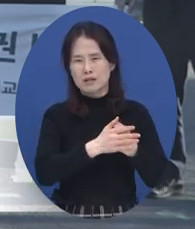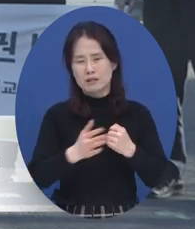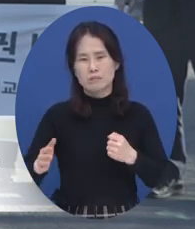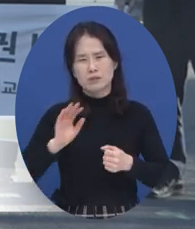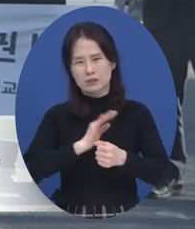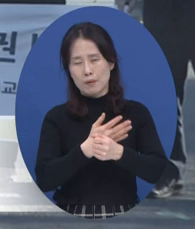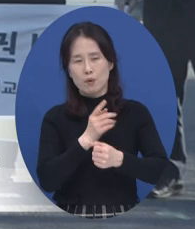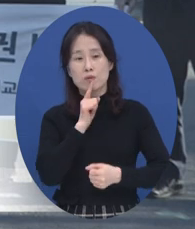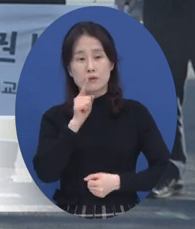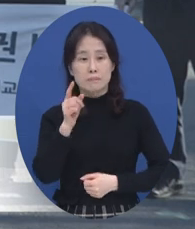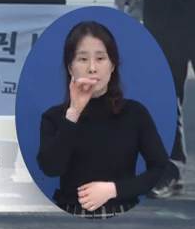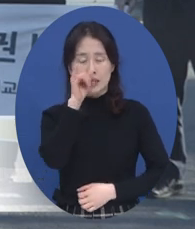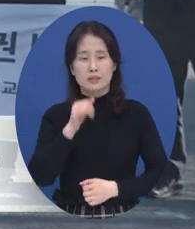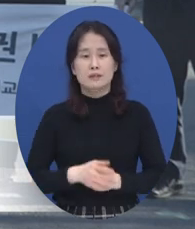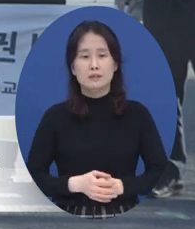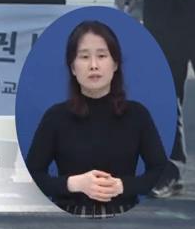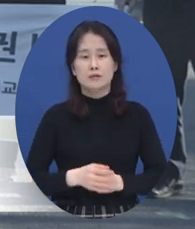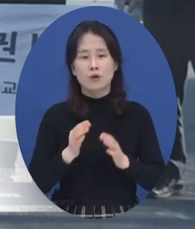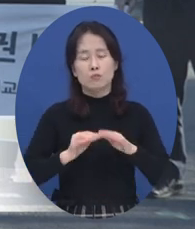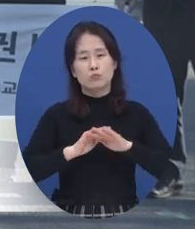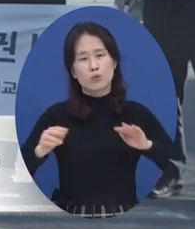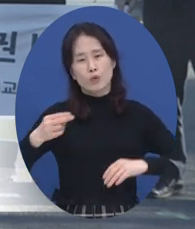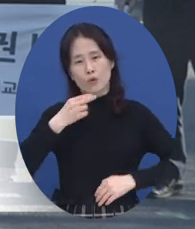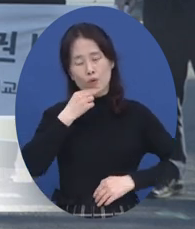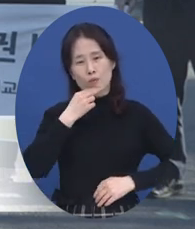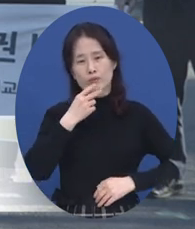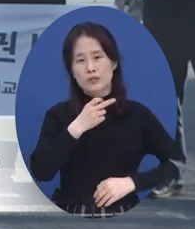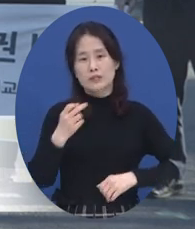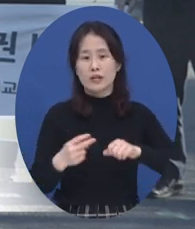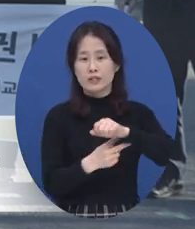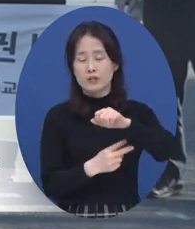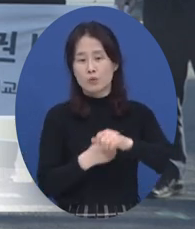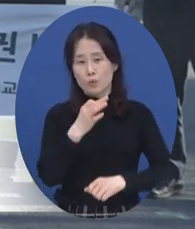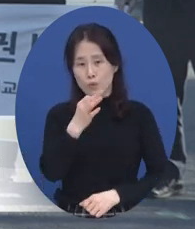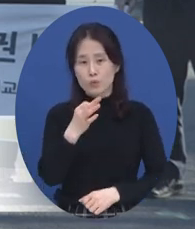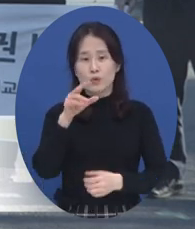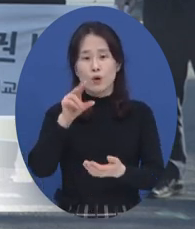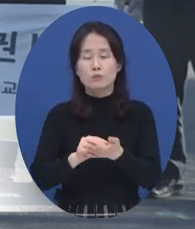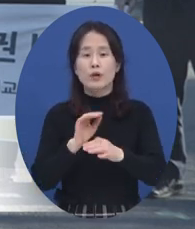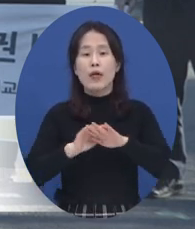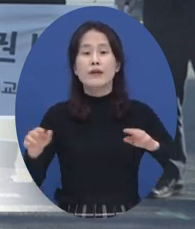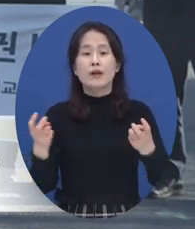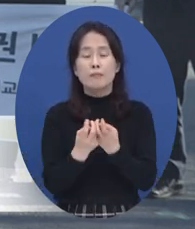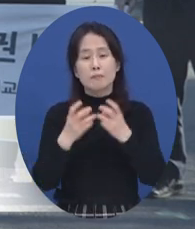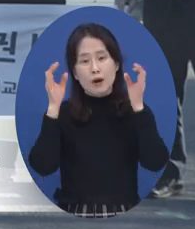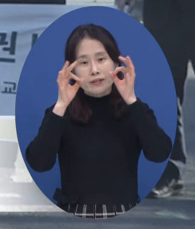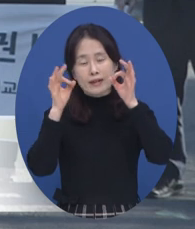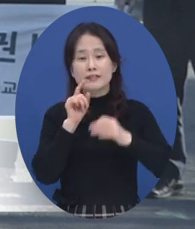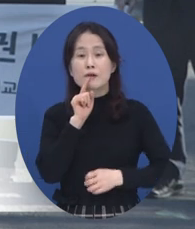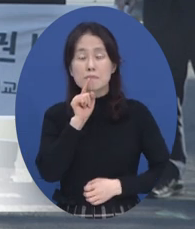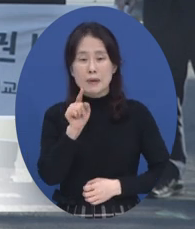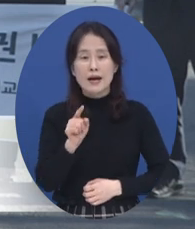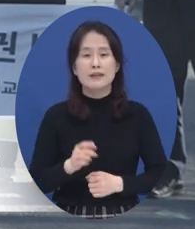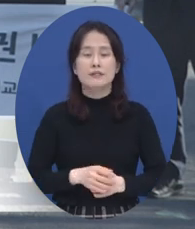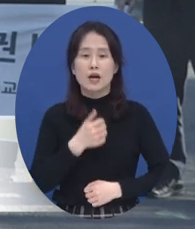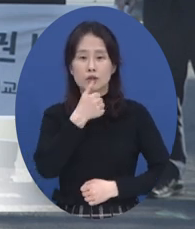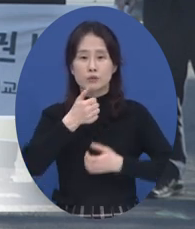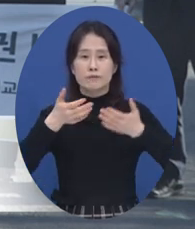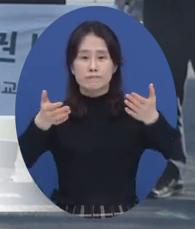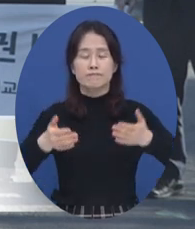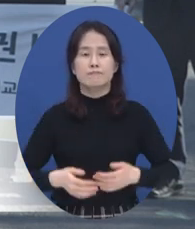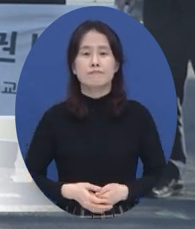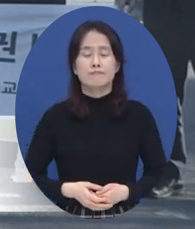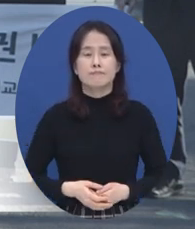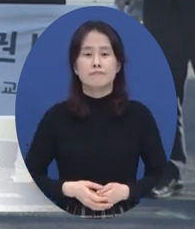나오는데요. 경기도가 불공정한 일산대교 통행료 문제에 대안을 찾겠다고 나섰습니다. 최창순 기자가 현장